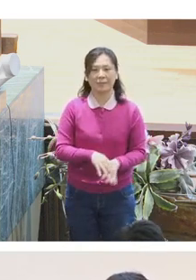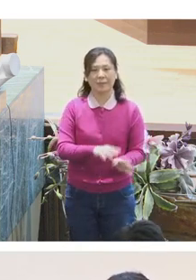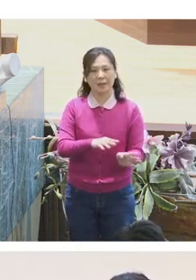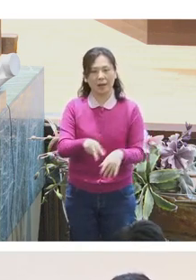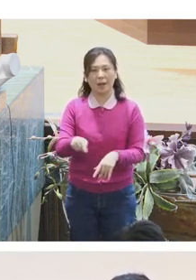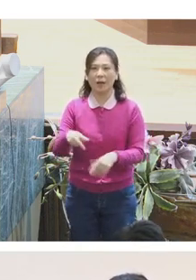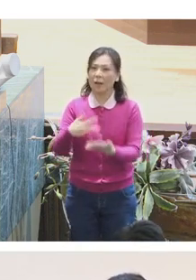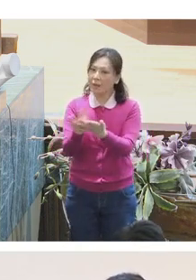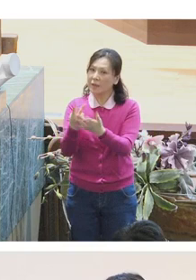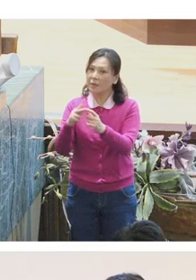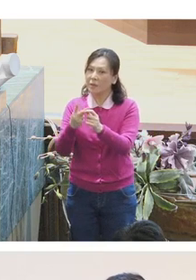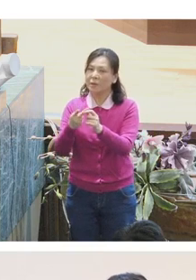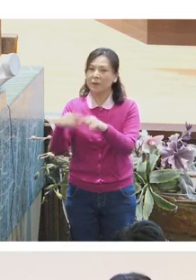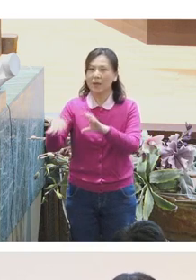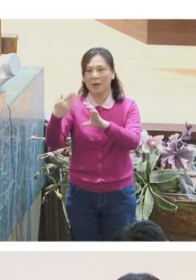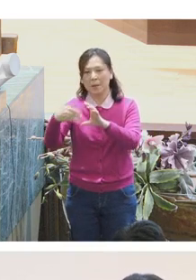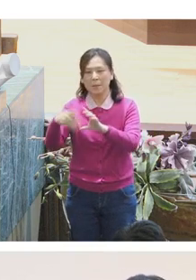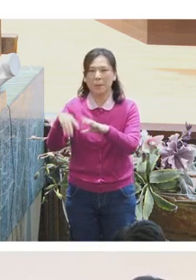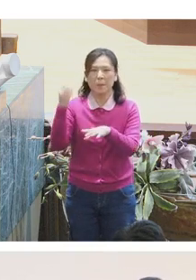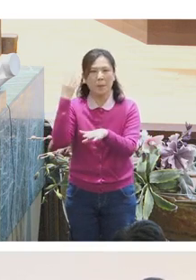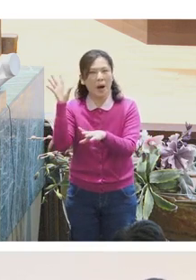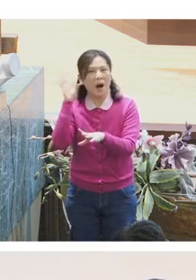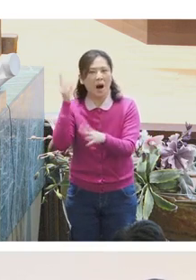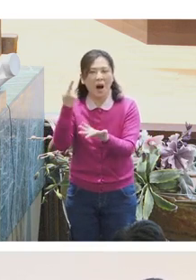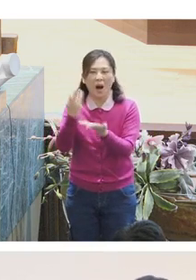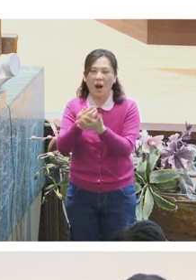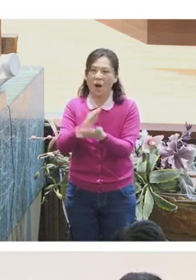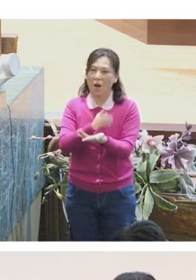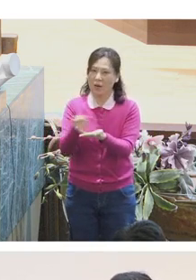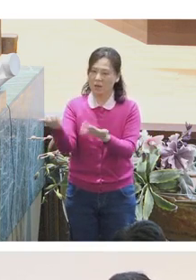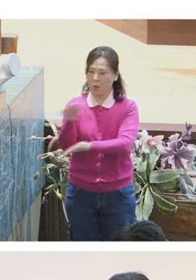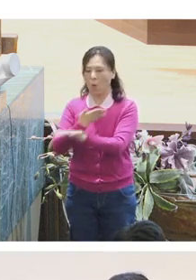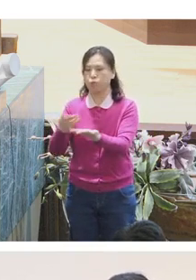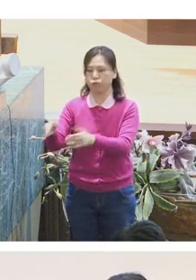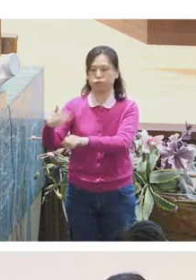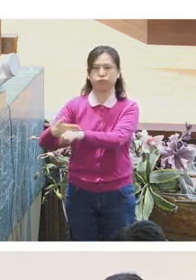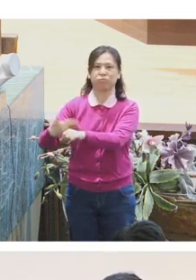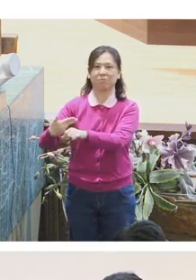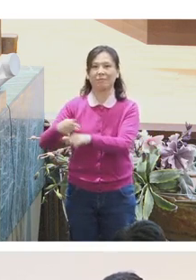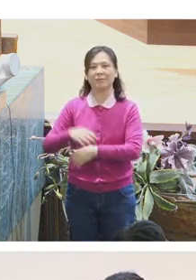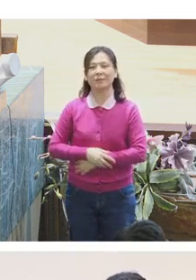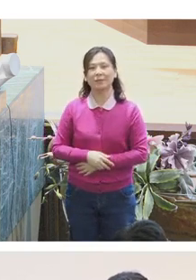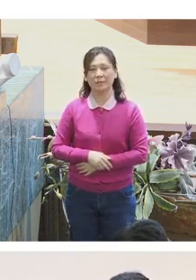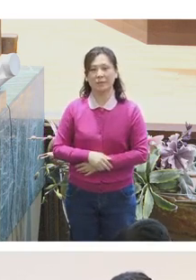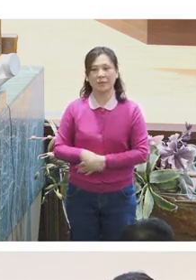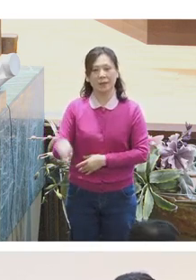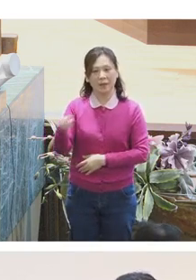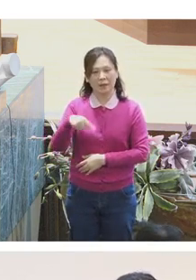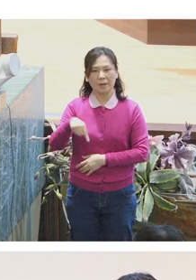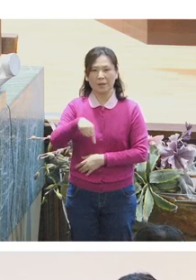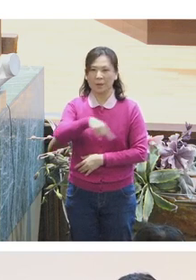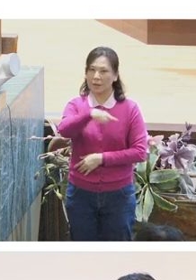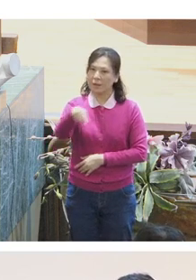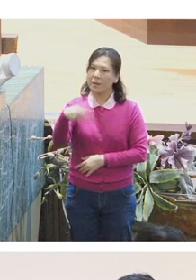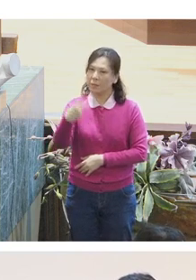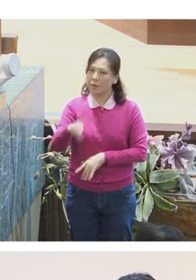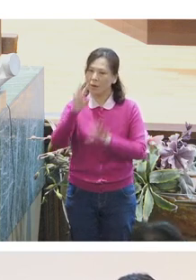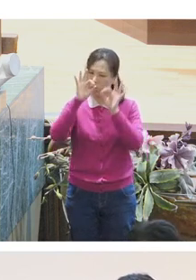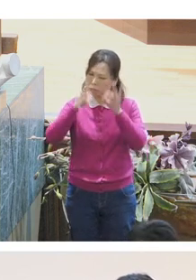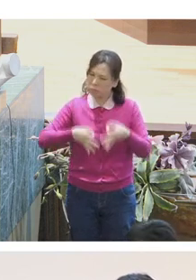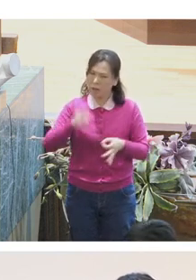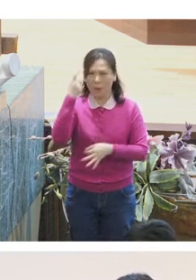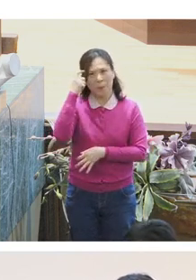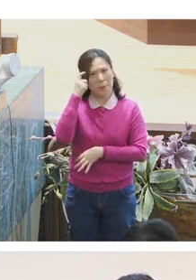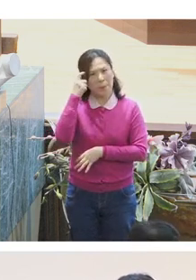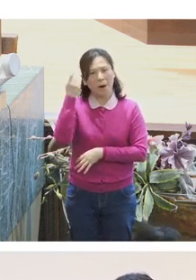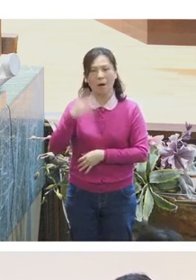它是一种沟通的方式。好，所以这些人在一起，他们就会重新去思考，就是说目